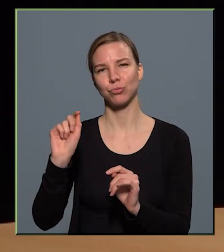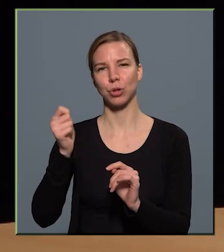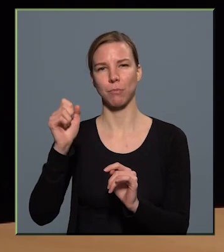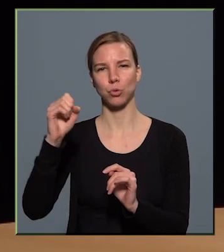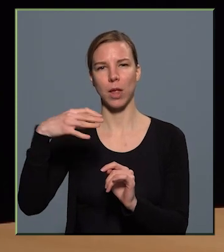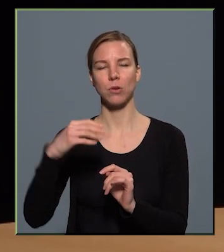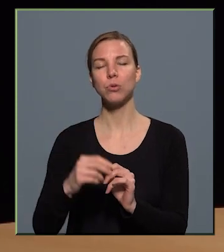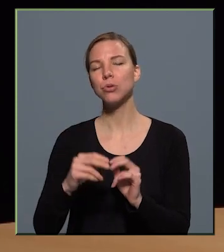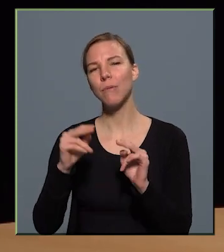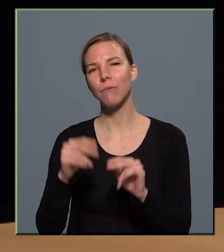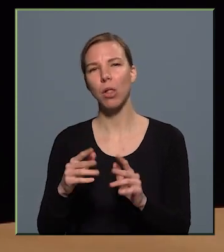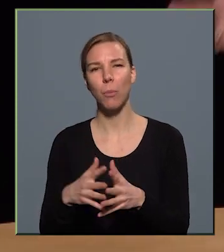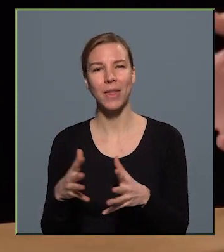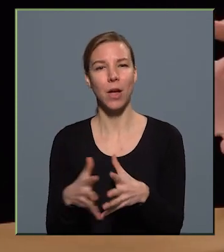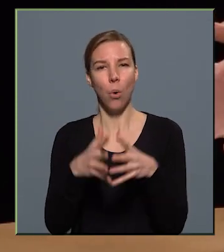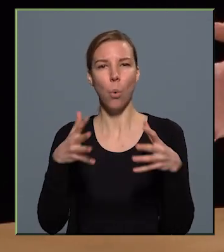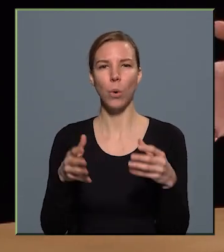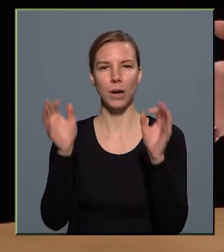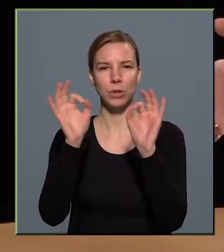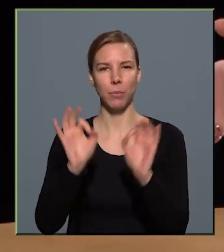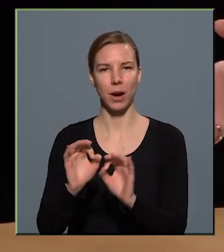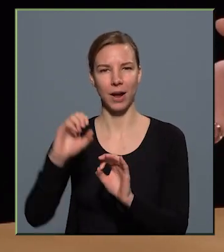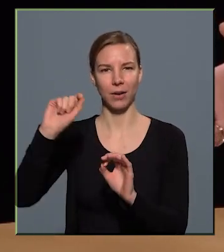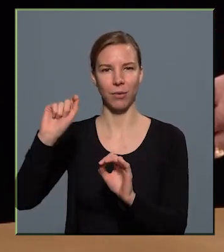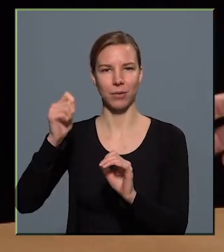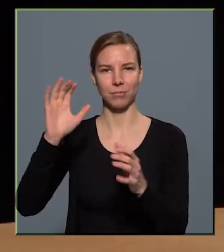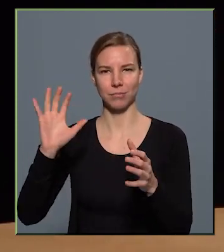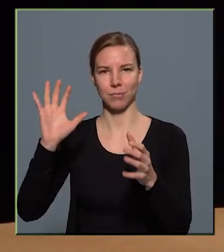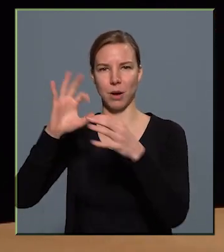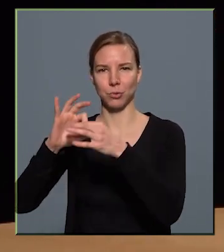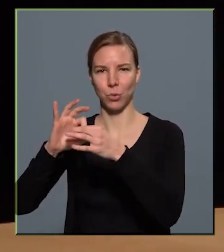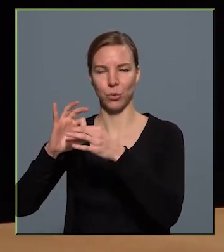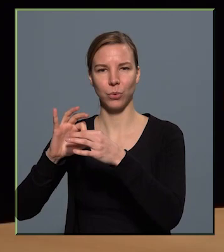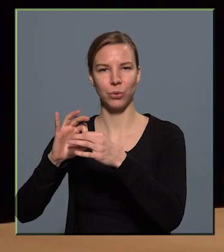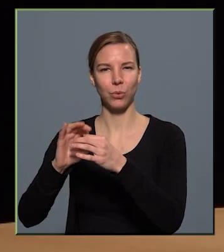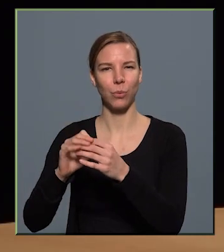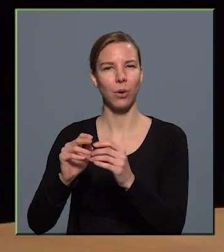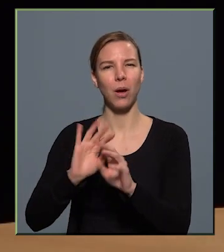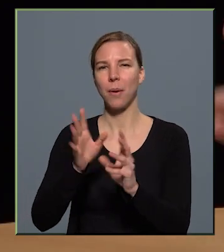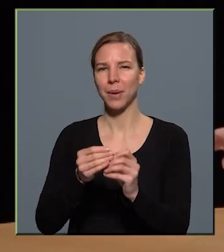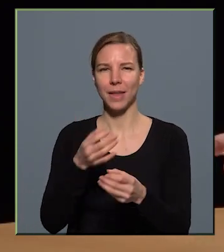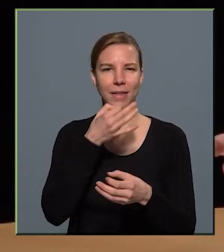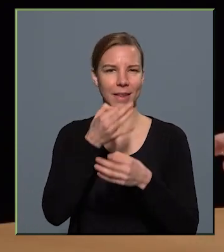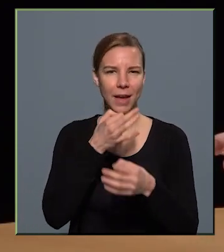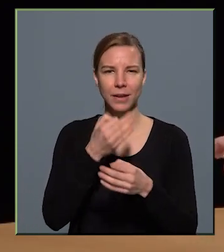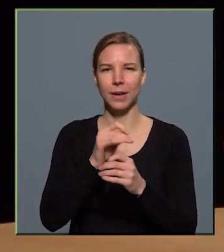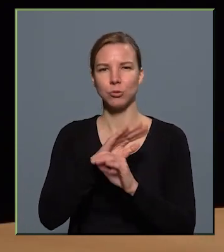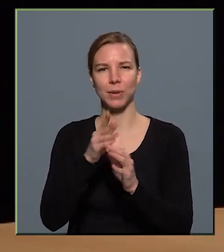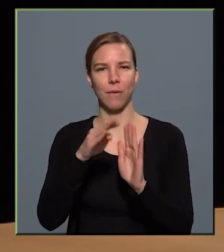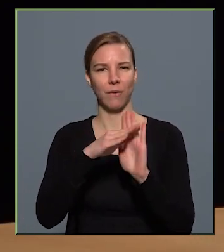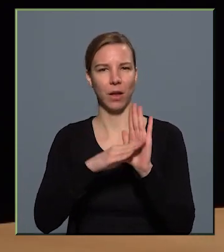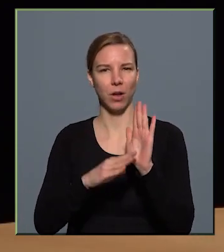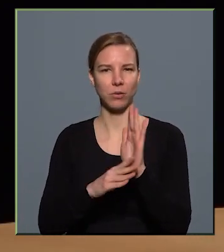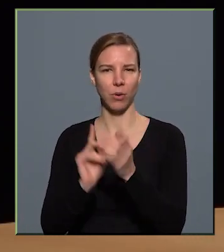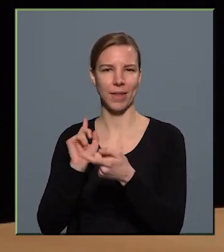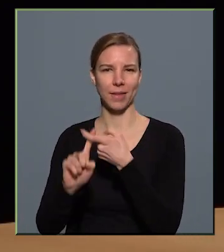de hogy igazából egy óriási iparághoz kapcsolódunk a maga összes kérdésével és a maga összes feladatával. Tehát a